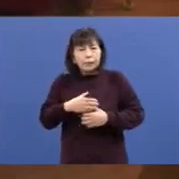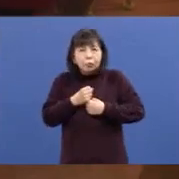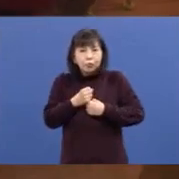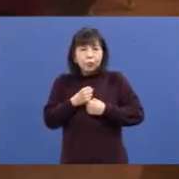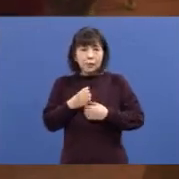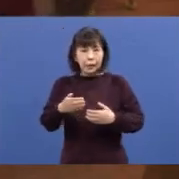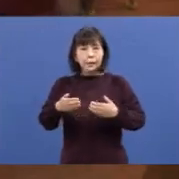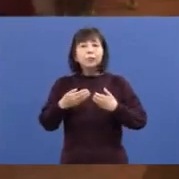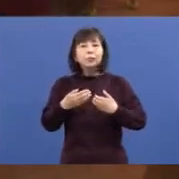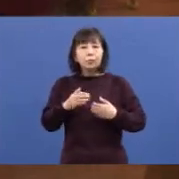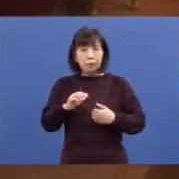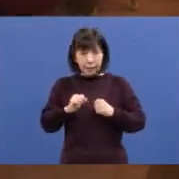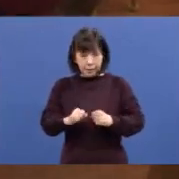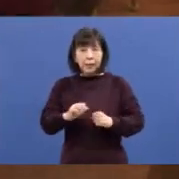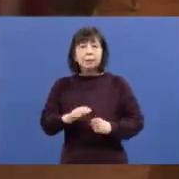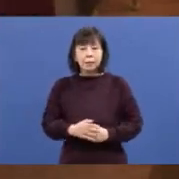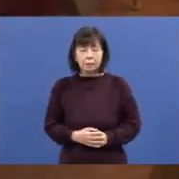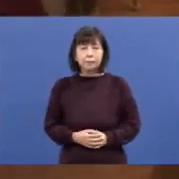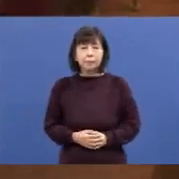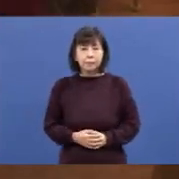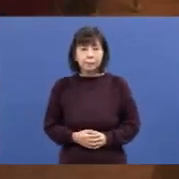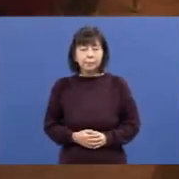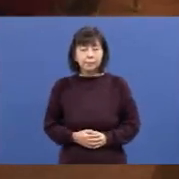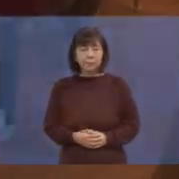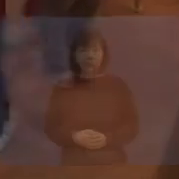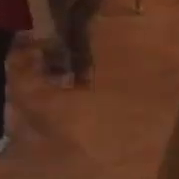けながらやっています。